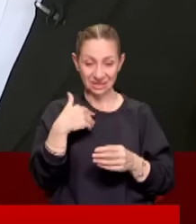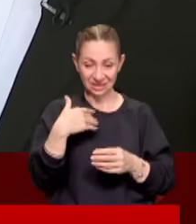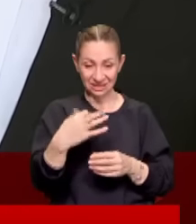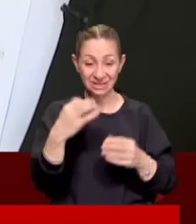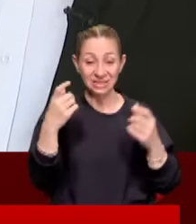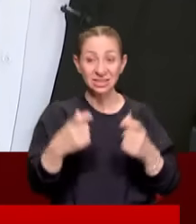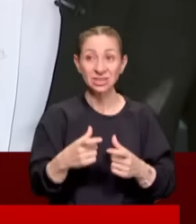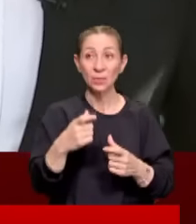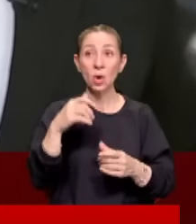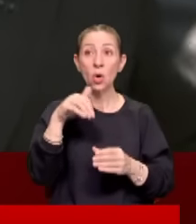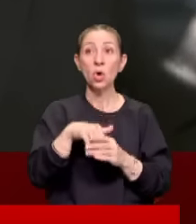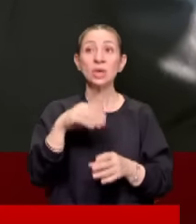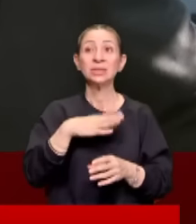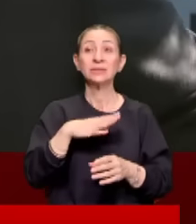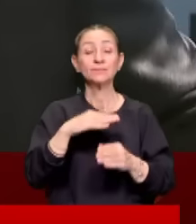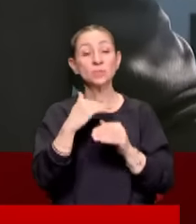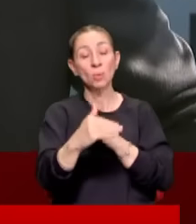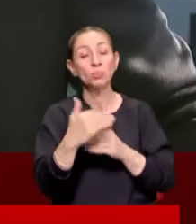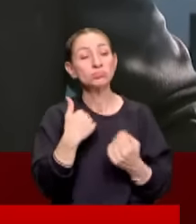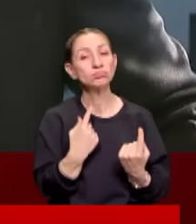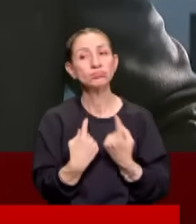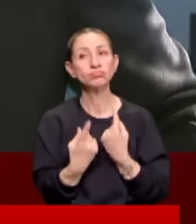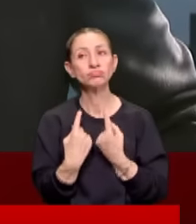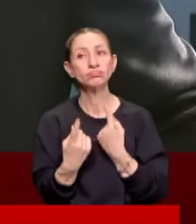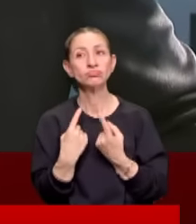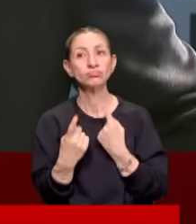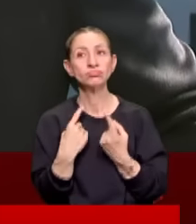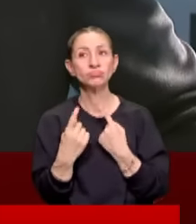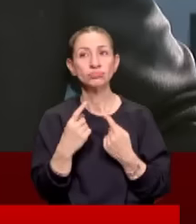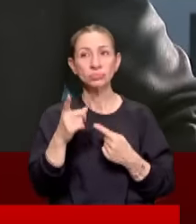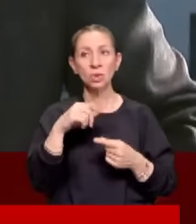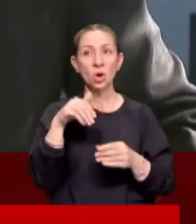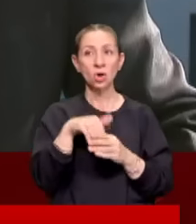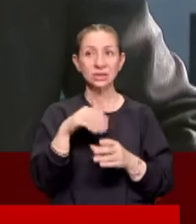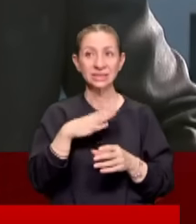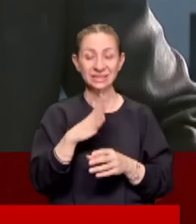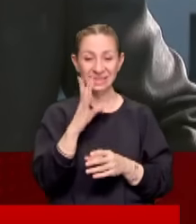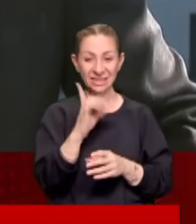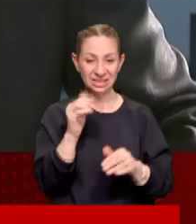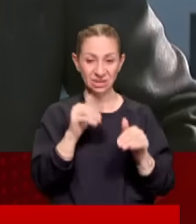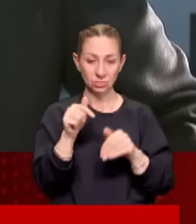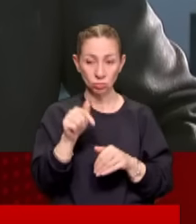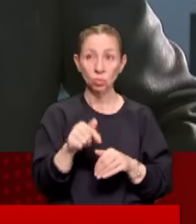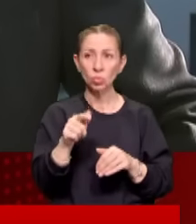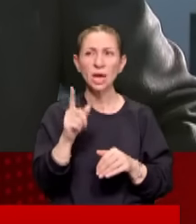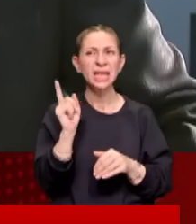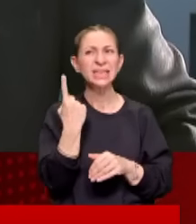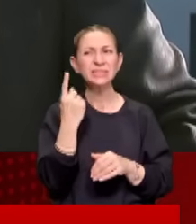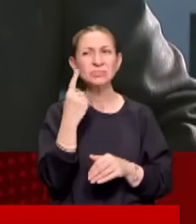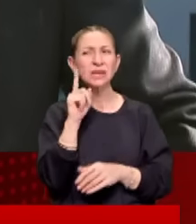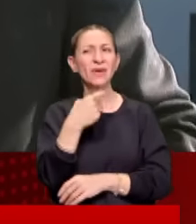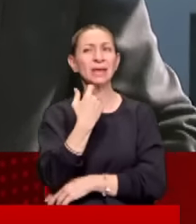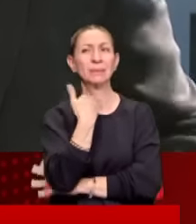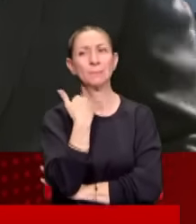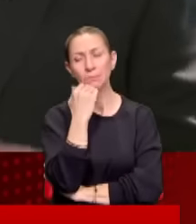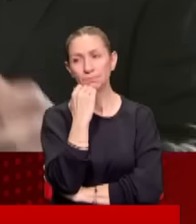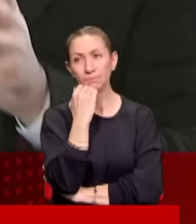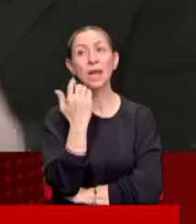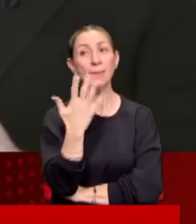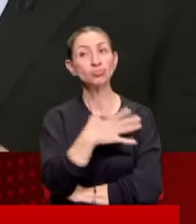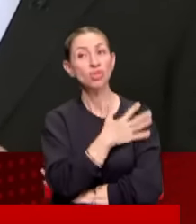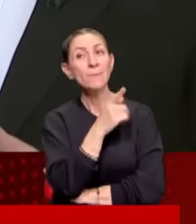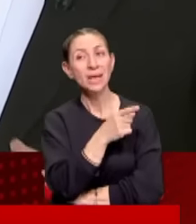sahada oy istediğim vatandaşla hemhal olarak onlardan oy istediğim ilk seçimim. Bu sırada enteresan bir şey tespit ettim. Hem Cumhuriyet